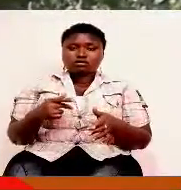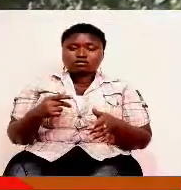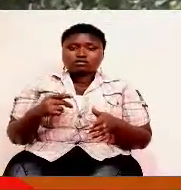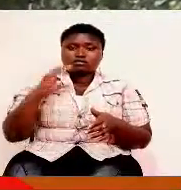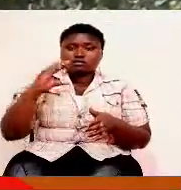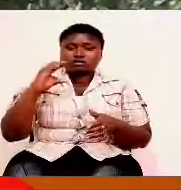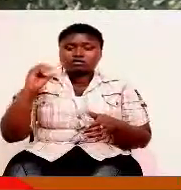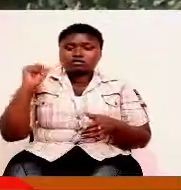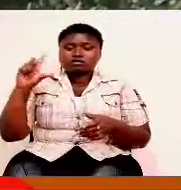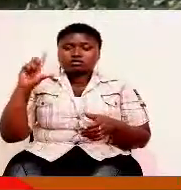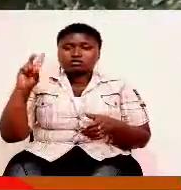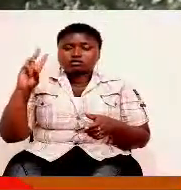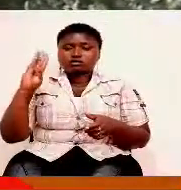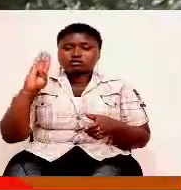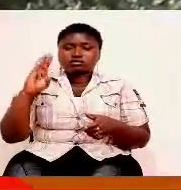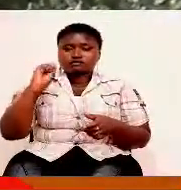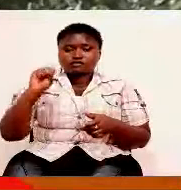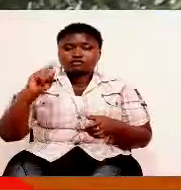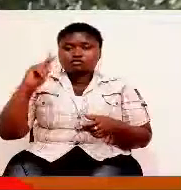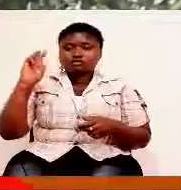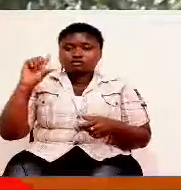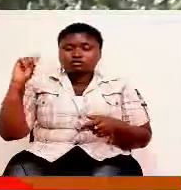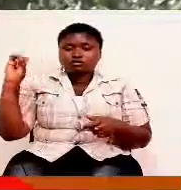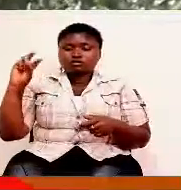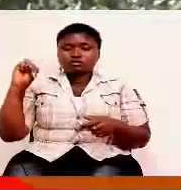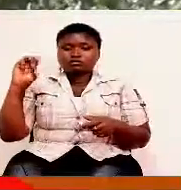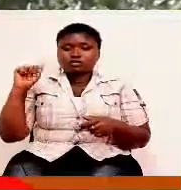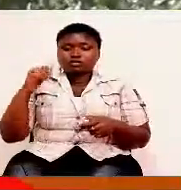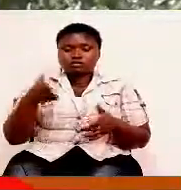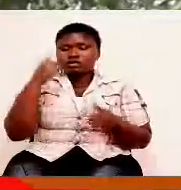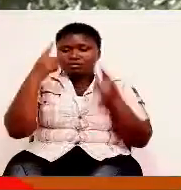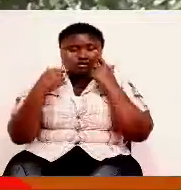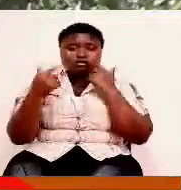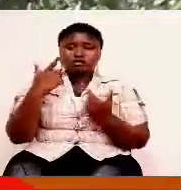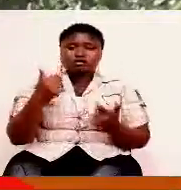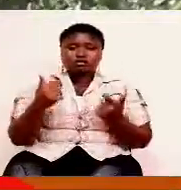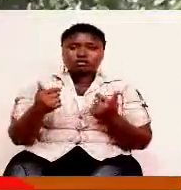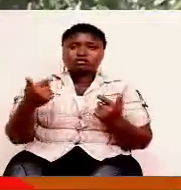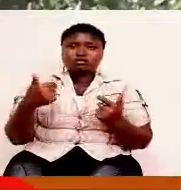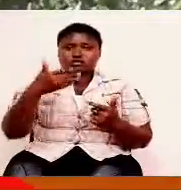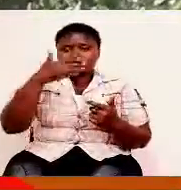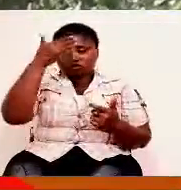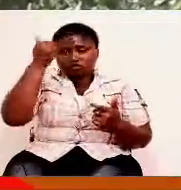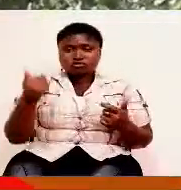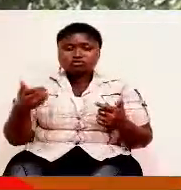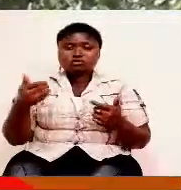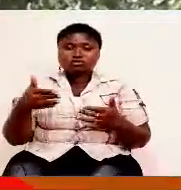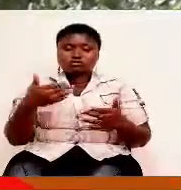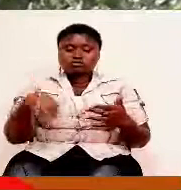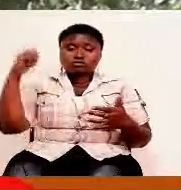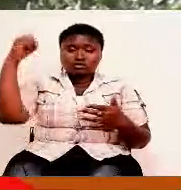5 tuikaraga kundu gwitagwo kirima no riu kiriro gitu nigukorwo aria turiganitie nao maturaga na